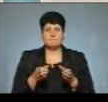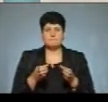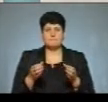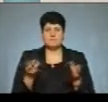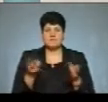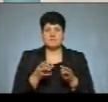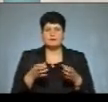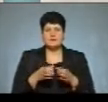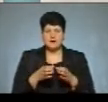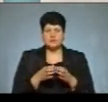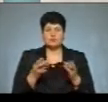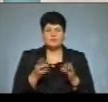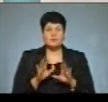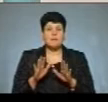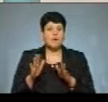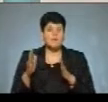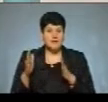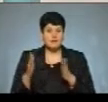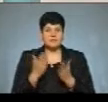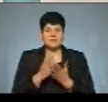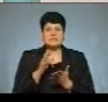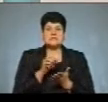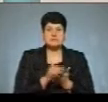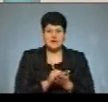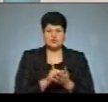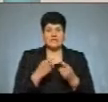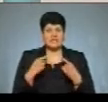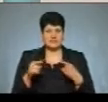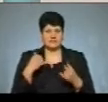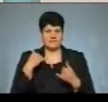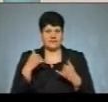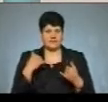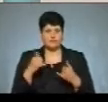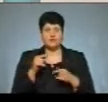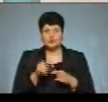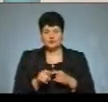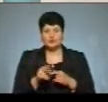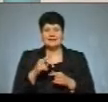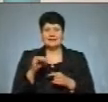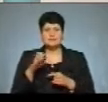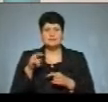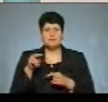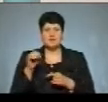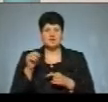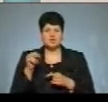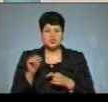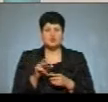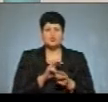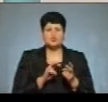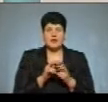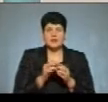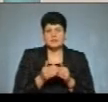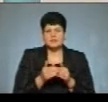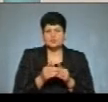потрібна бригада в потрібний момент є зайнятою іншим викликом. Тому диспетчер центрально-диспетчерської шукає